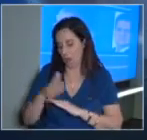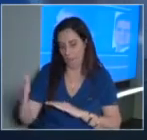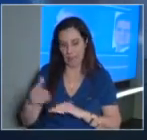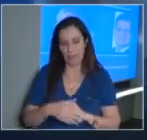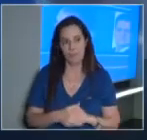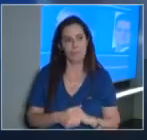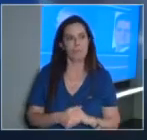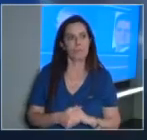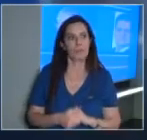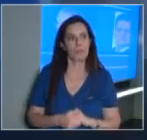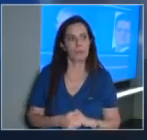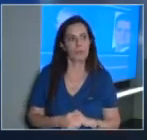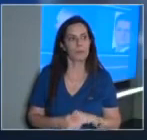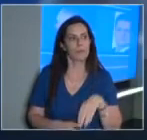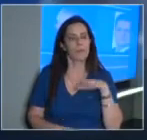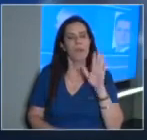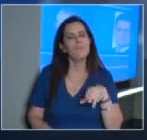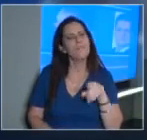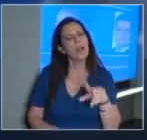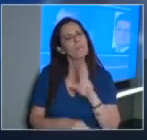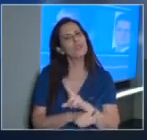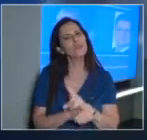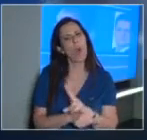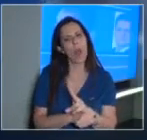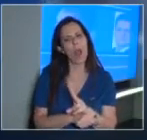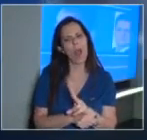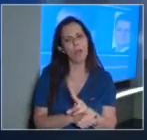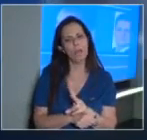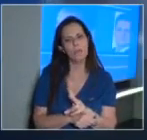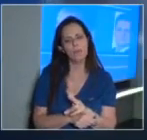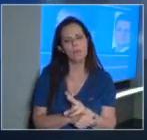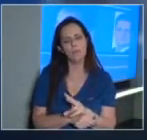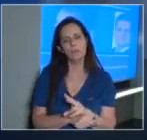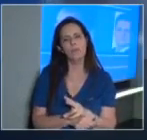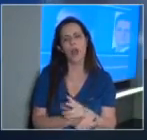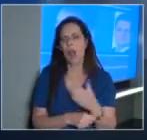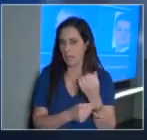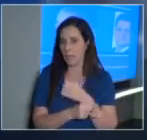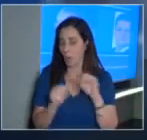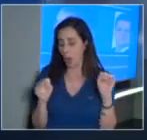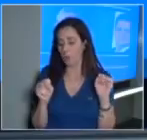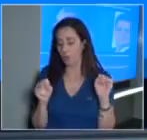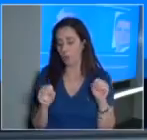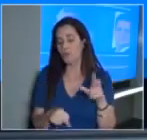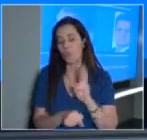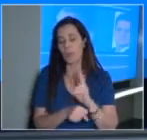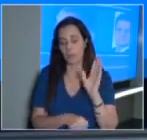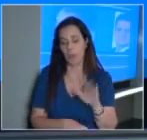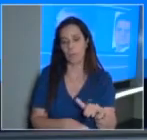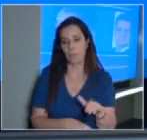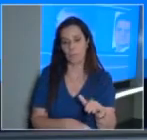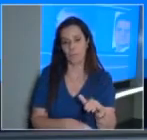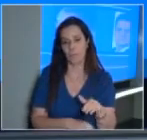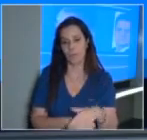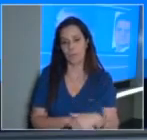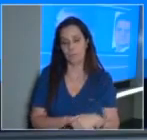במדינה. וגם לשמור על סף של דמוקרטיה מהותית ששומרת גם